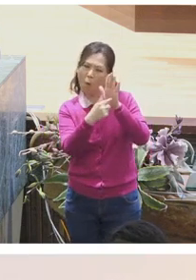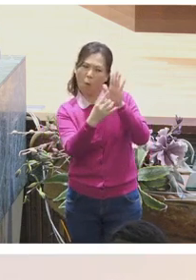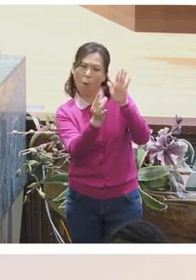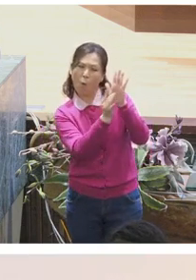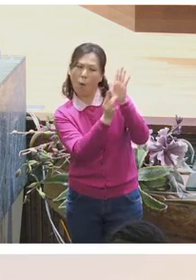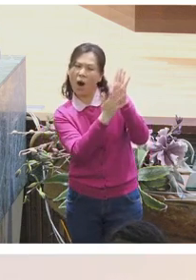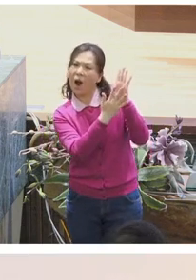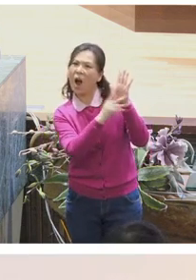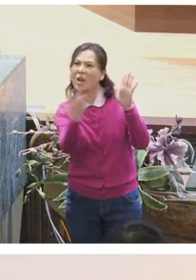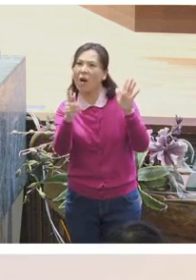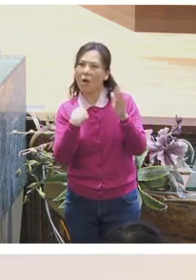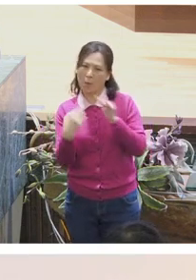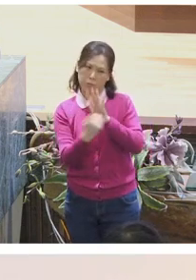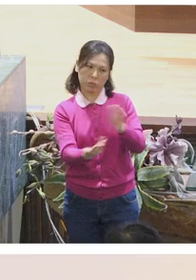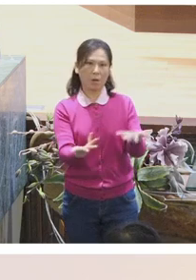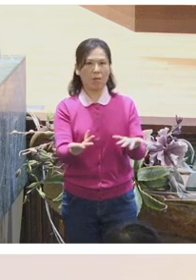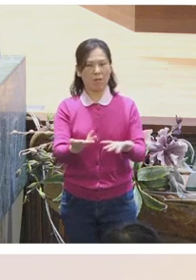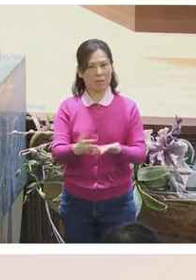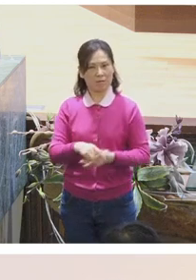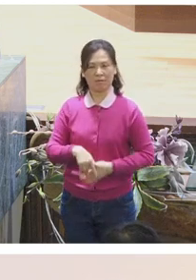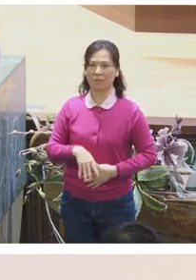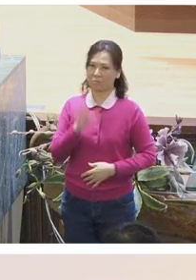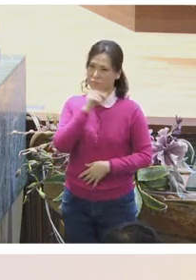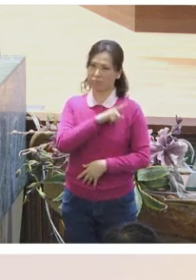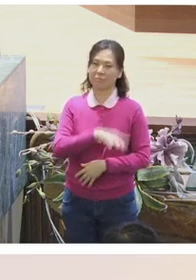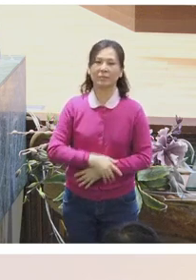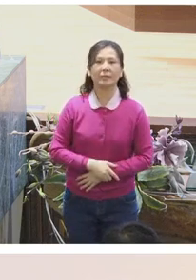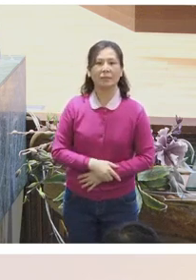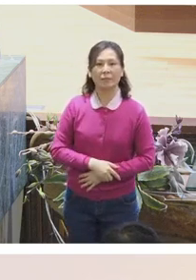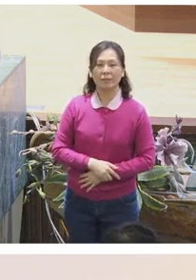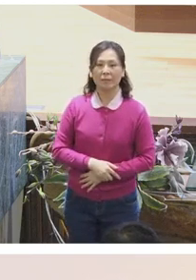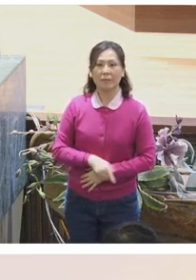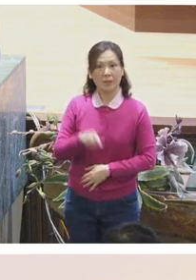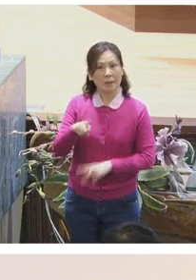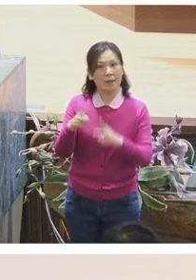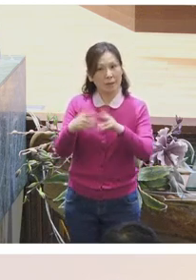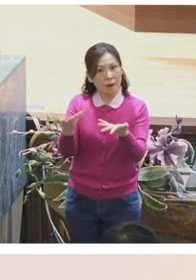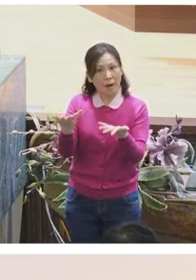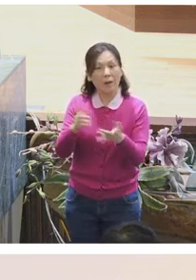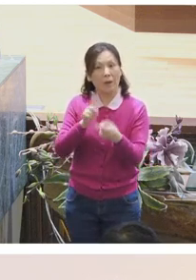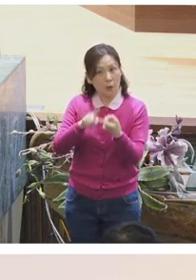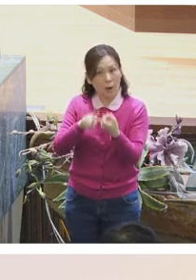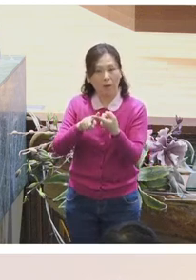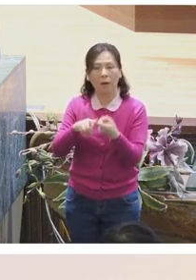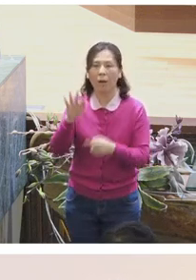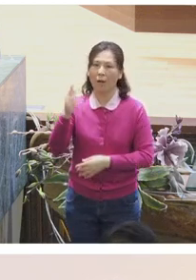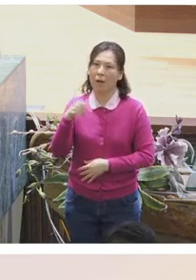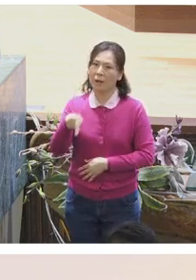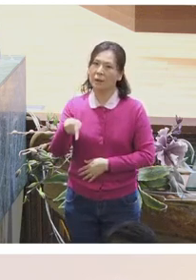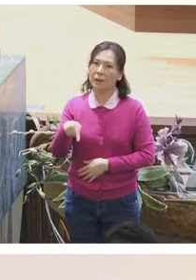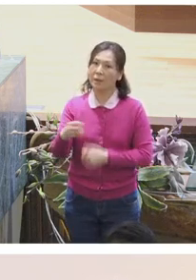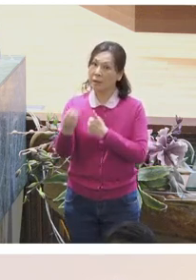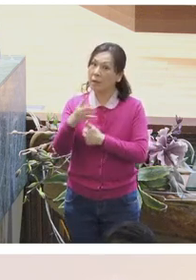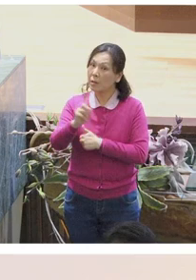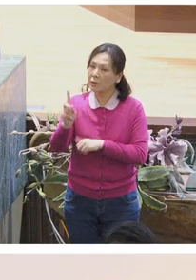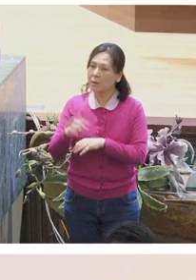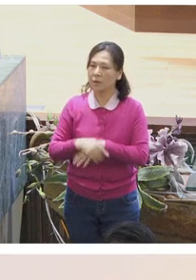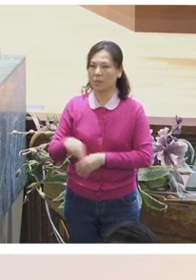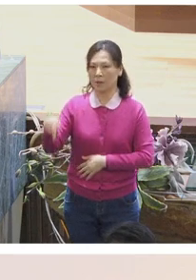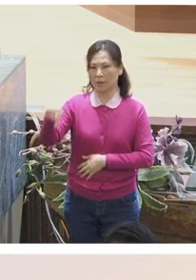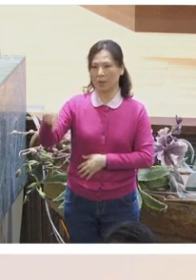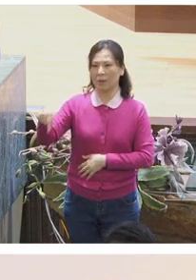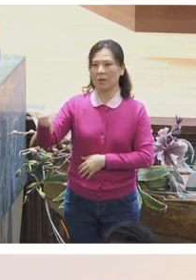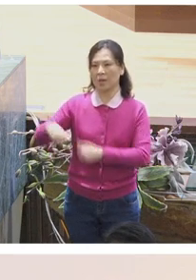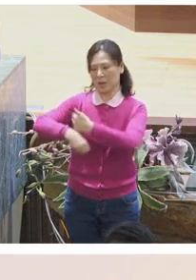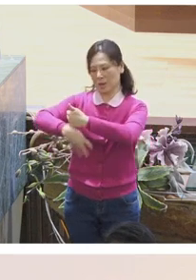以跟你说我不收你的空瓶。OK， 那所以这其实虽然是小事，但它反映的是那个lobby 的结构